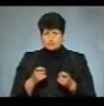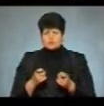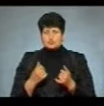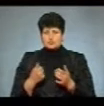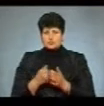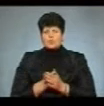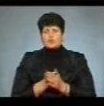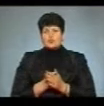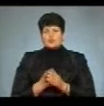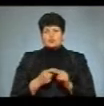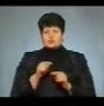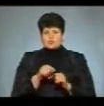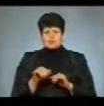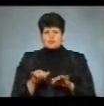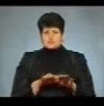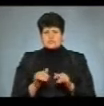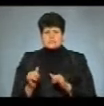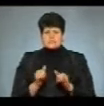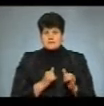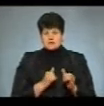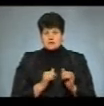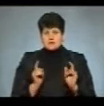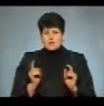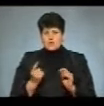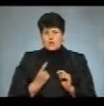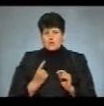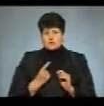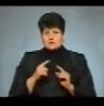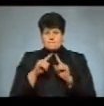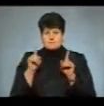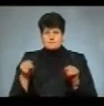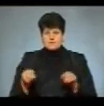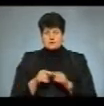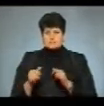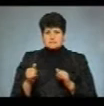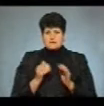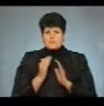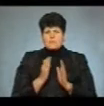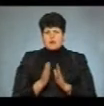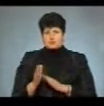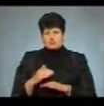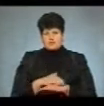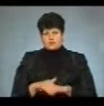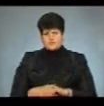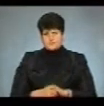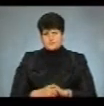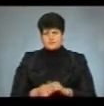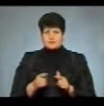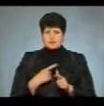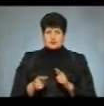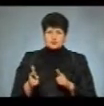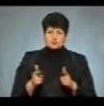до цього процесу забезпечення охорони бюлетнів і до забезпечення порядку на вулицях. А чи